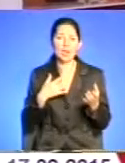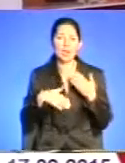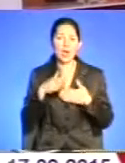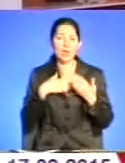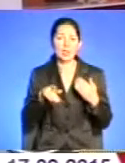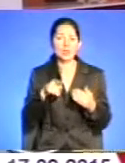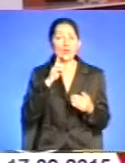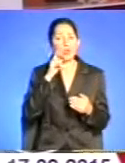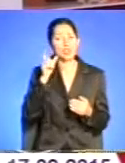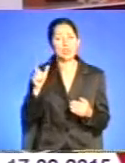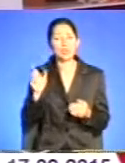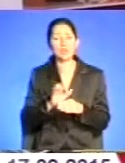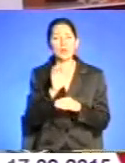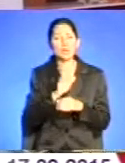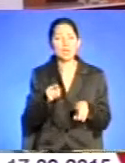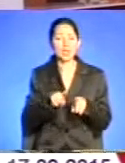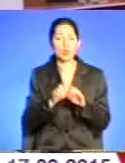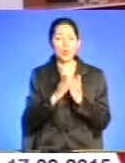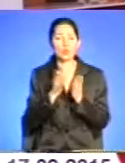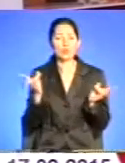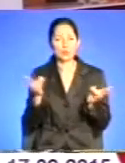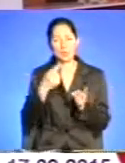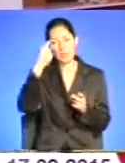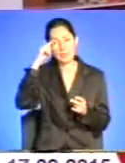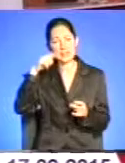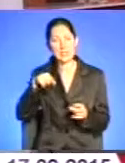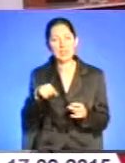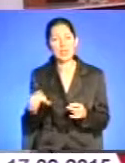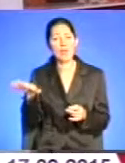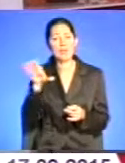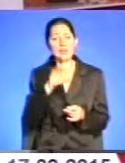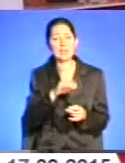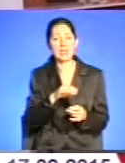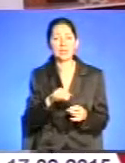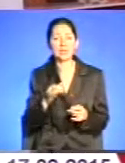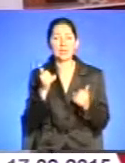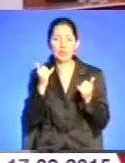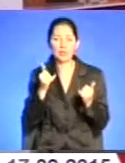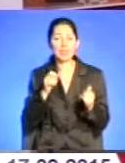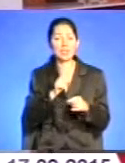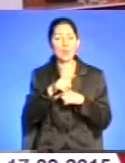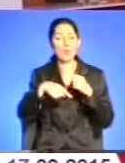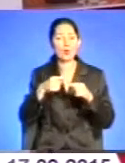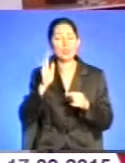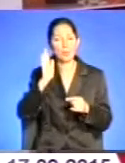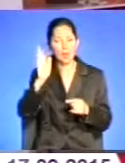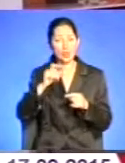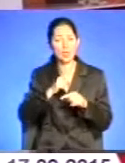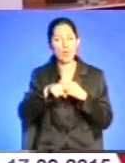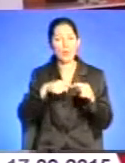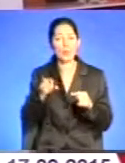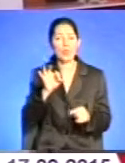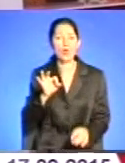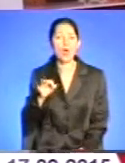таку книжку, тому що потрібно знати всім. І теперішньому поколінню, і майбутнє про хлопці,